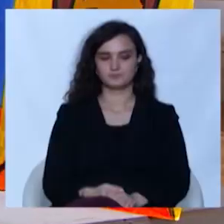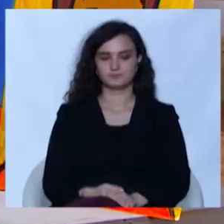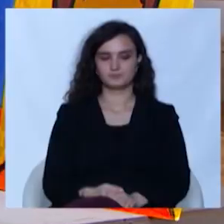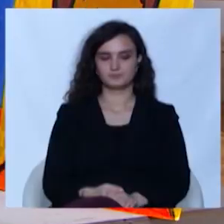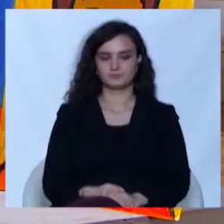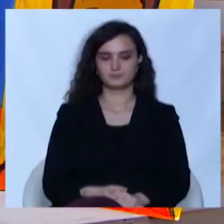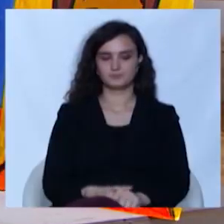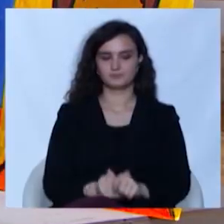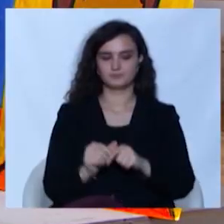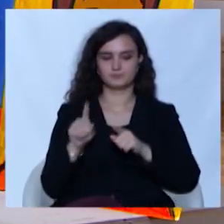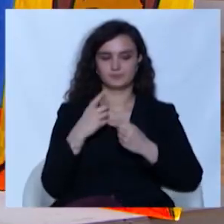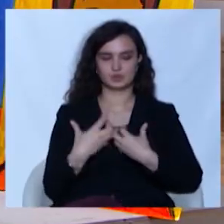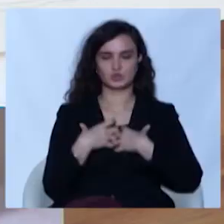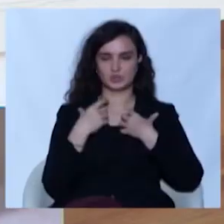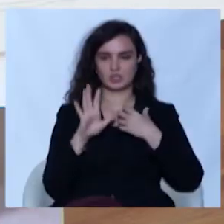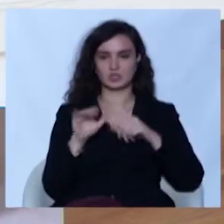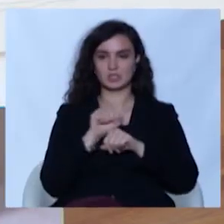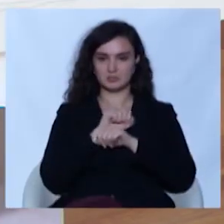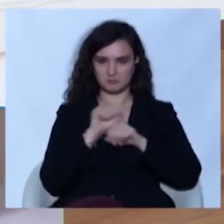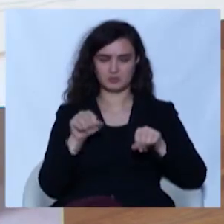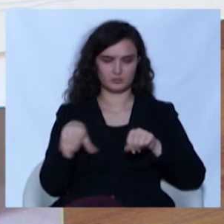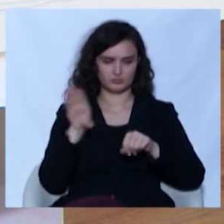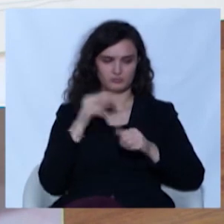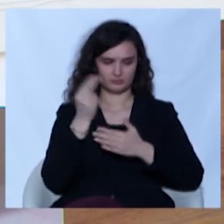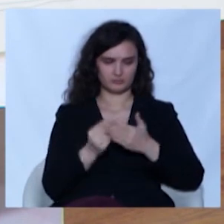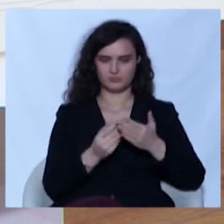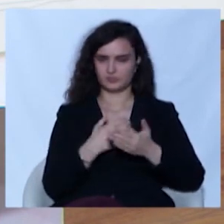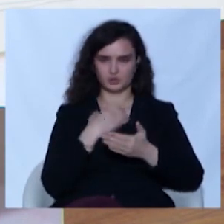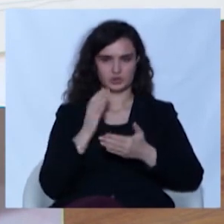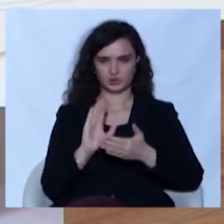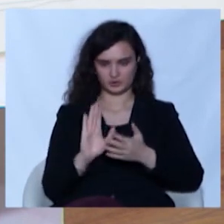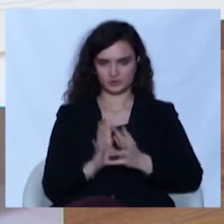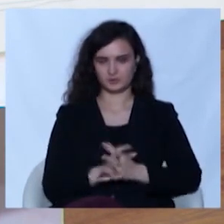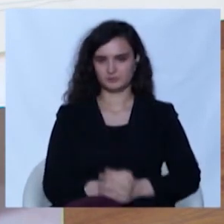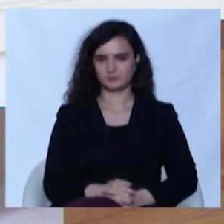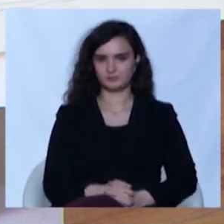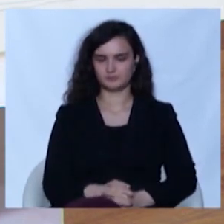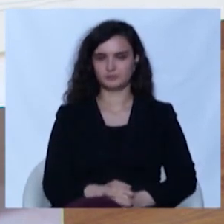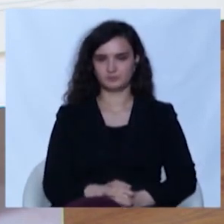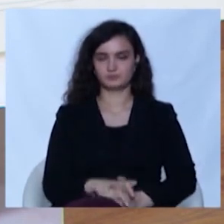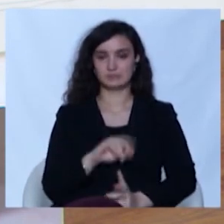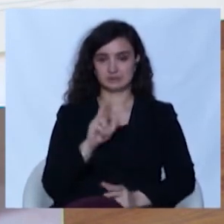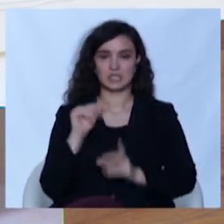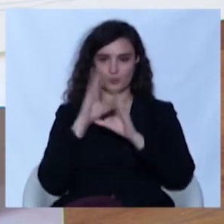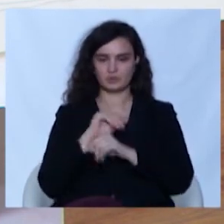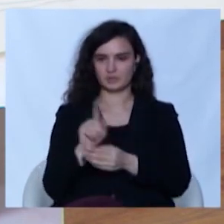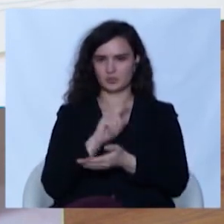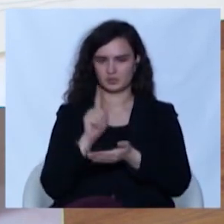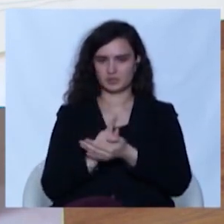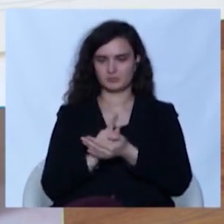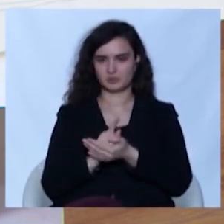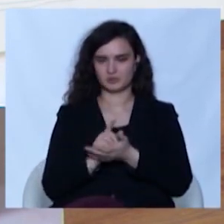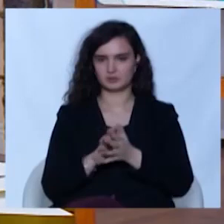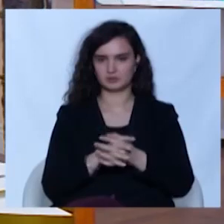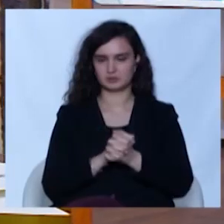Арша гешиндет, там амат гагатет ойлафери. Да камукиват ауцилеблат. Это